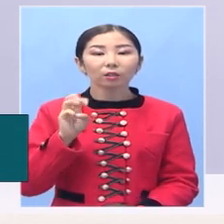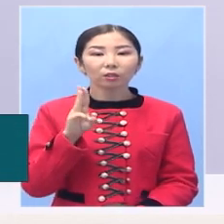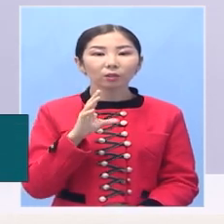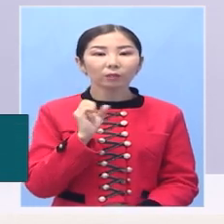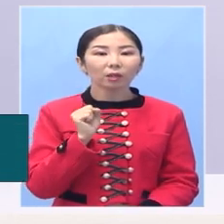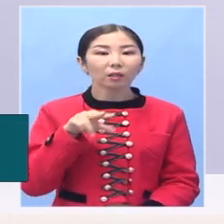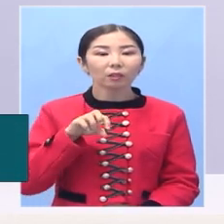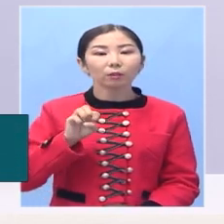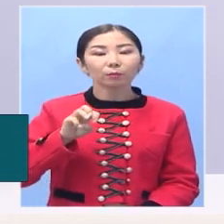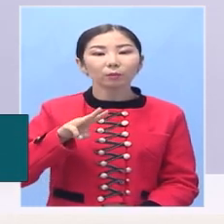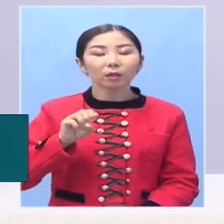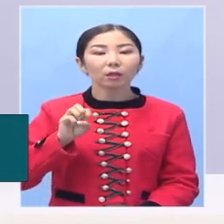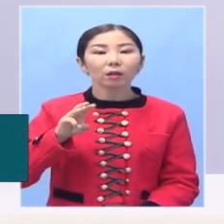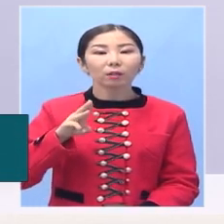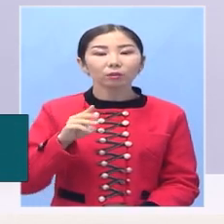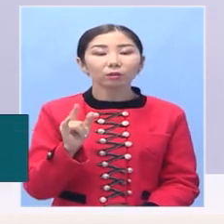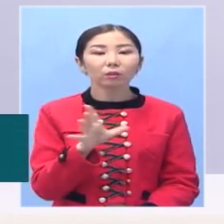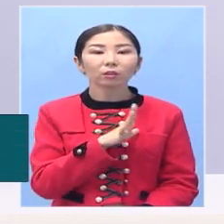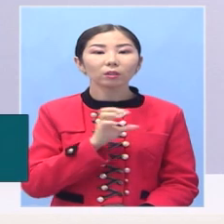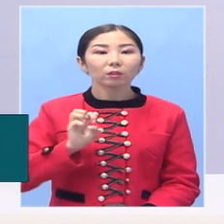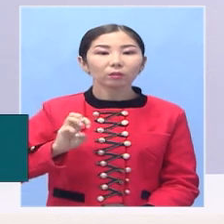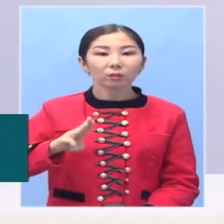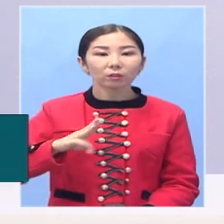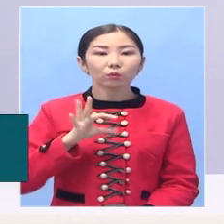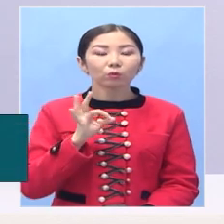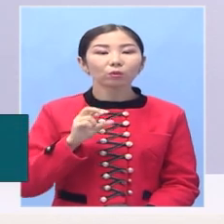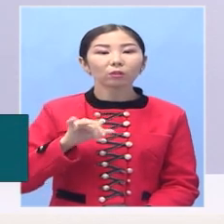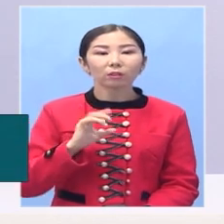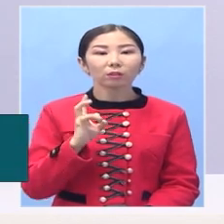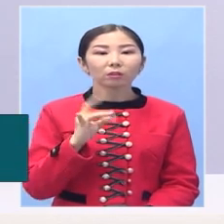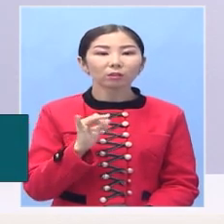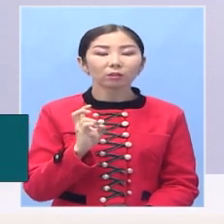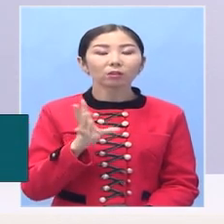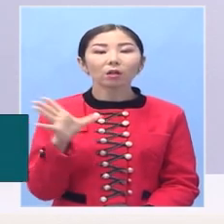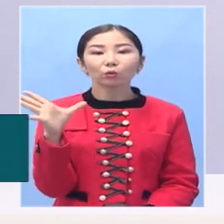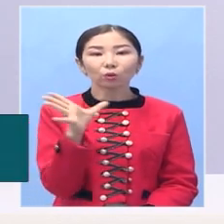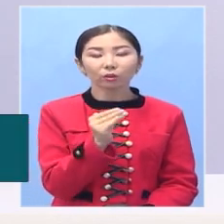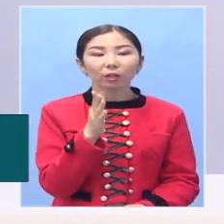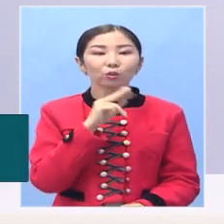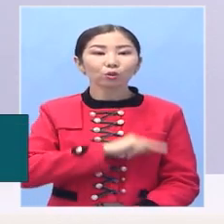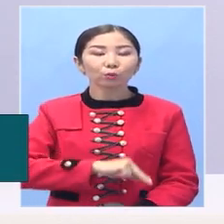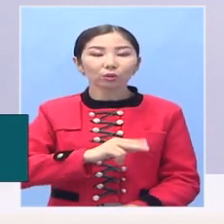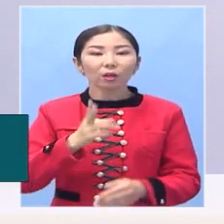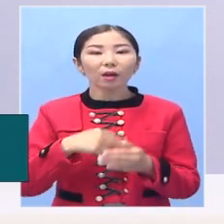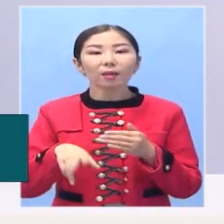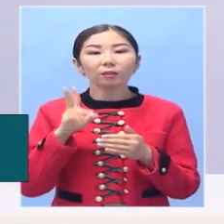Алматы көшесі бар, Тюленин көшелері толықтай жұмыстар аяқталып